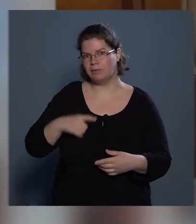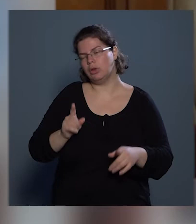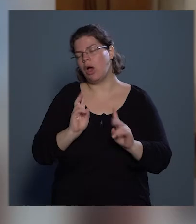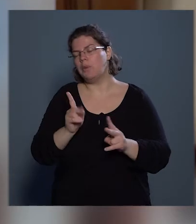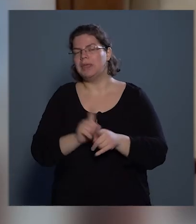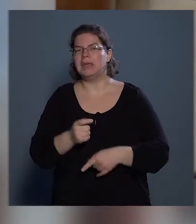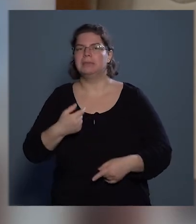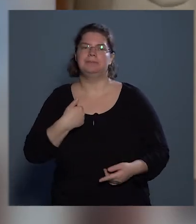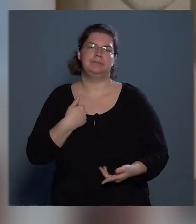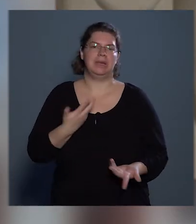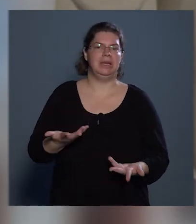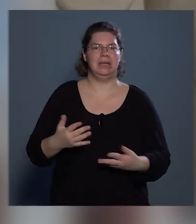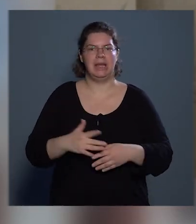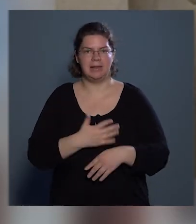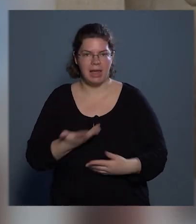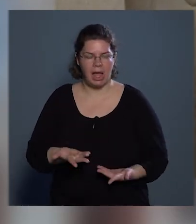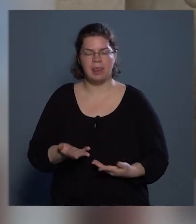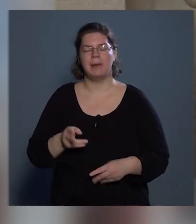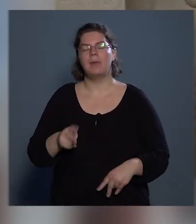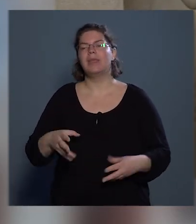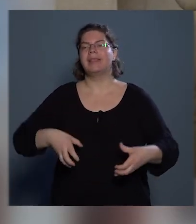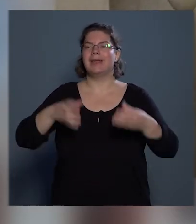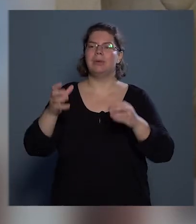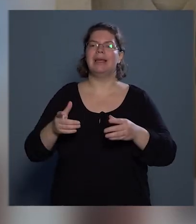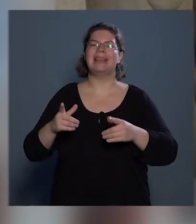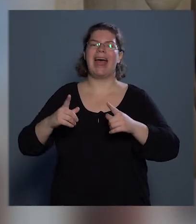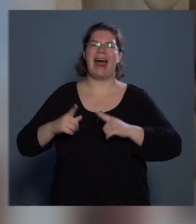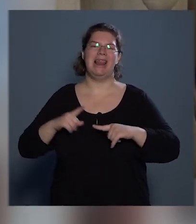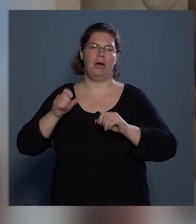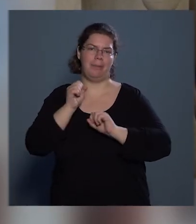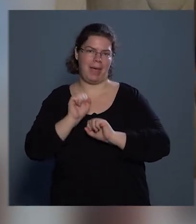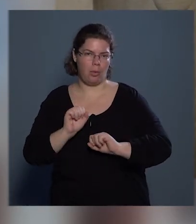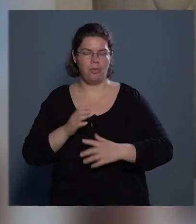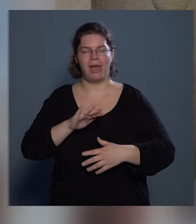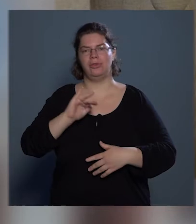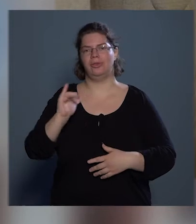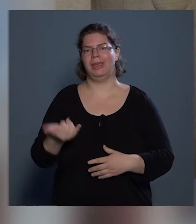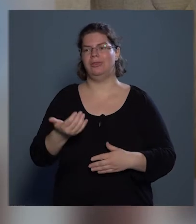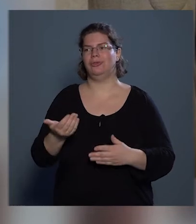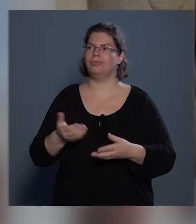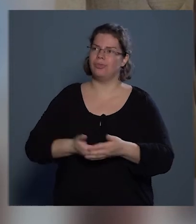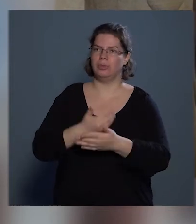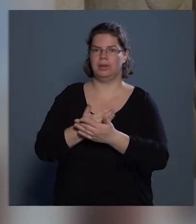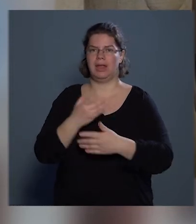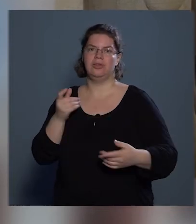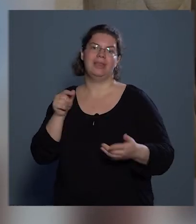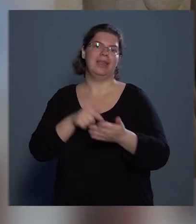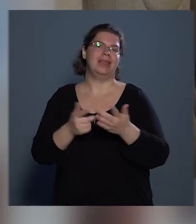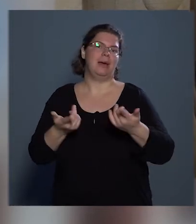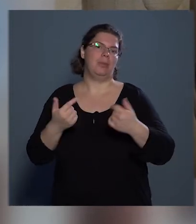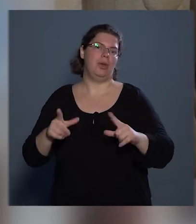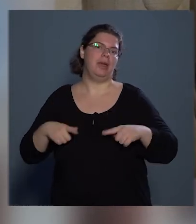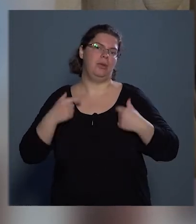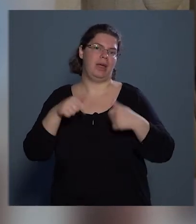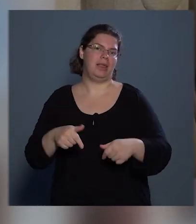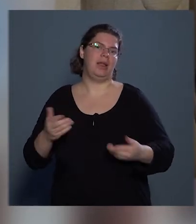épület állag megóvása és felújítása céljából éljünk ezzel a felajánlkozással, amivel